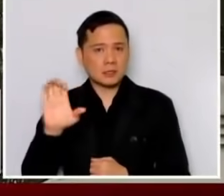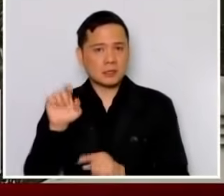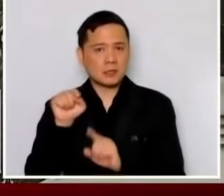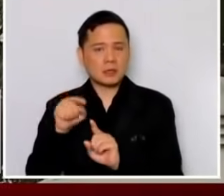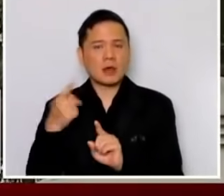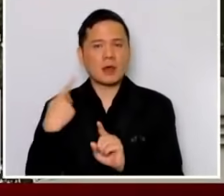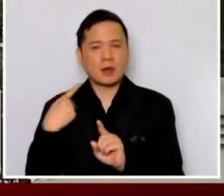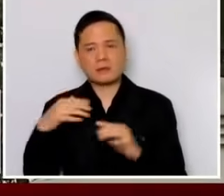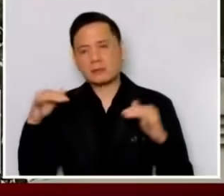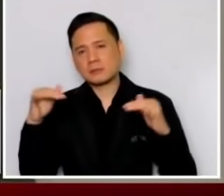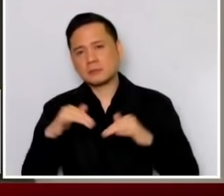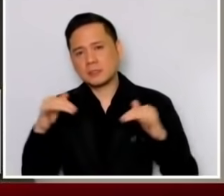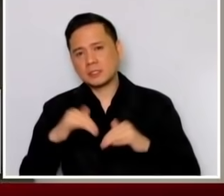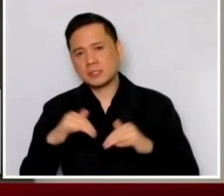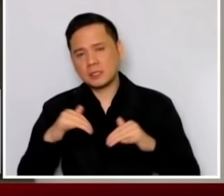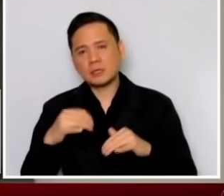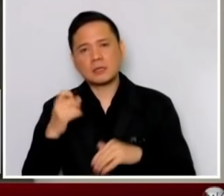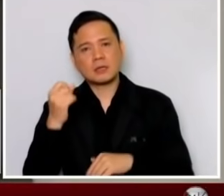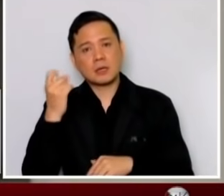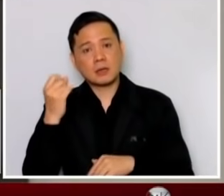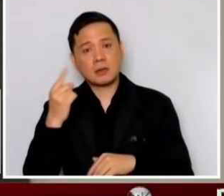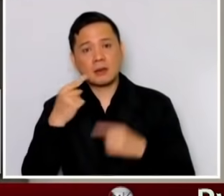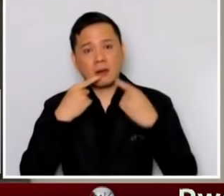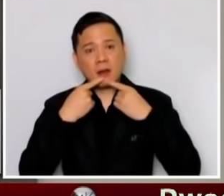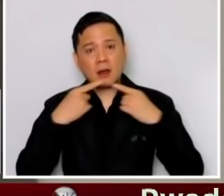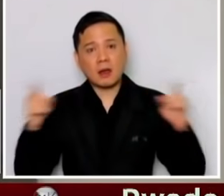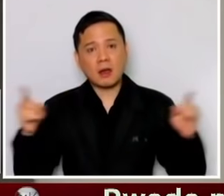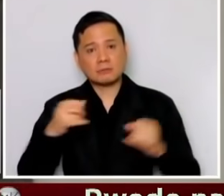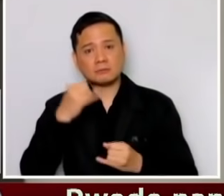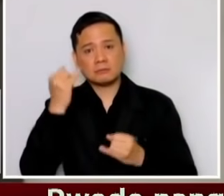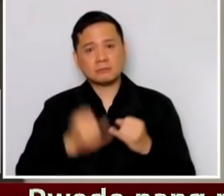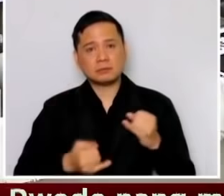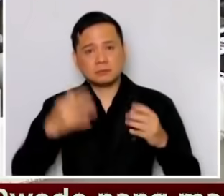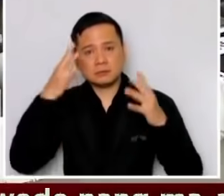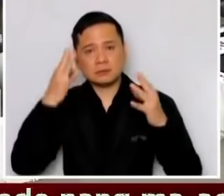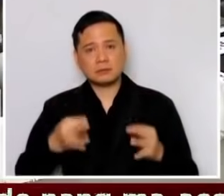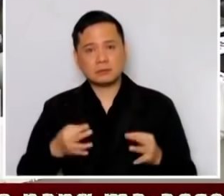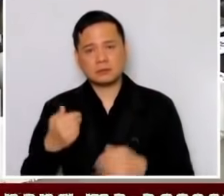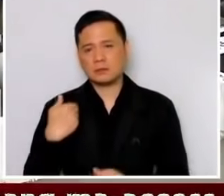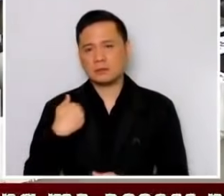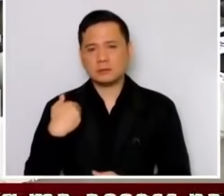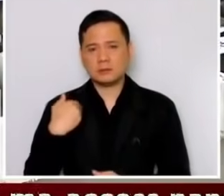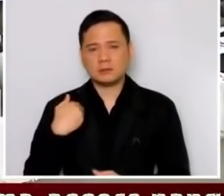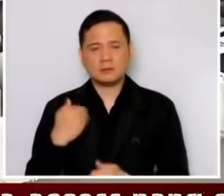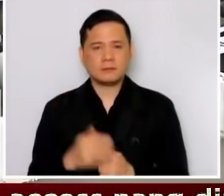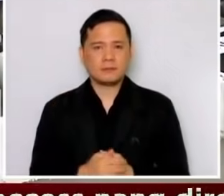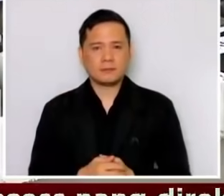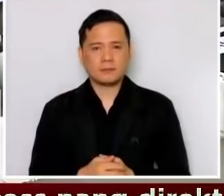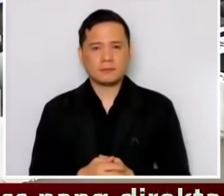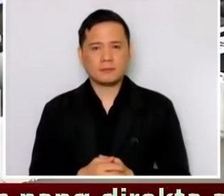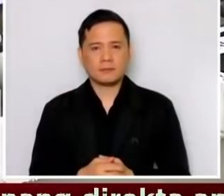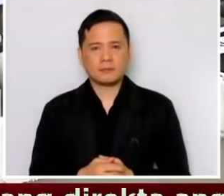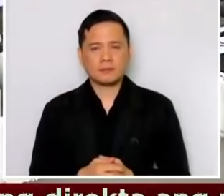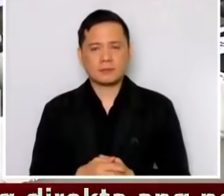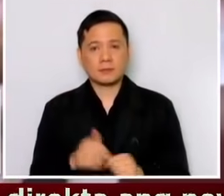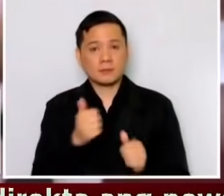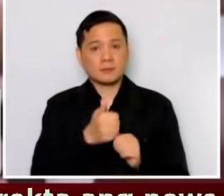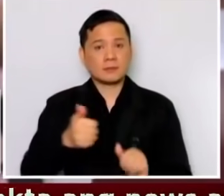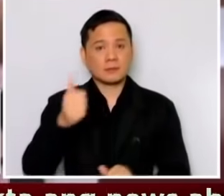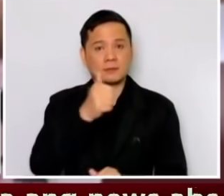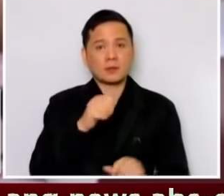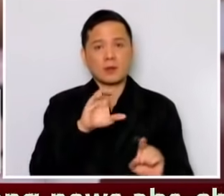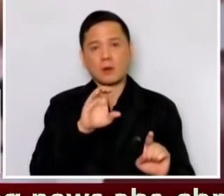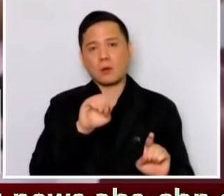session pero hindi pa naglalabas ng impormasyon ng kataas-taasang hukuman patungkol dito. Sabi ni Bayan Muna Chairman Nery